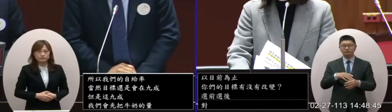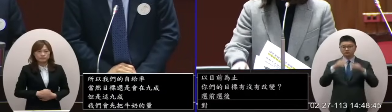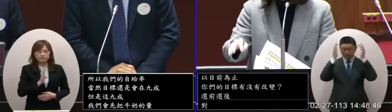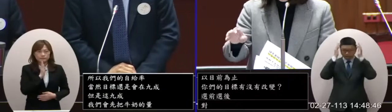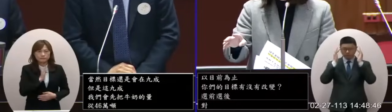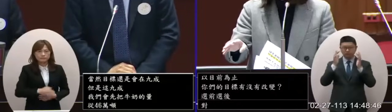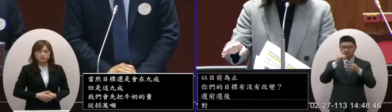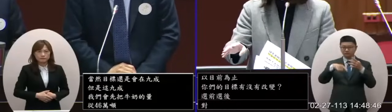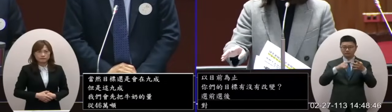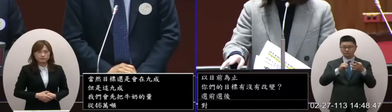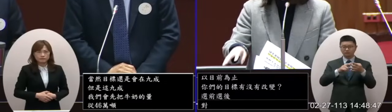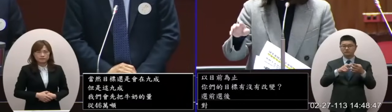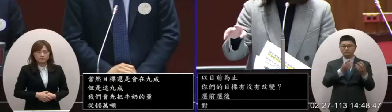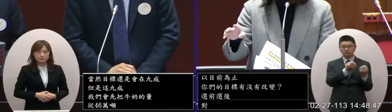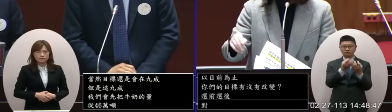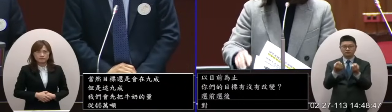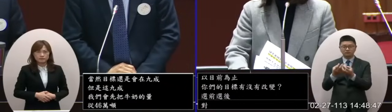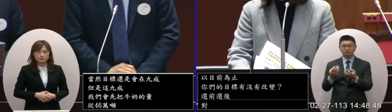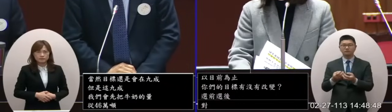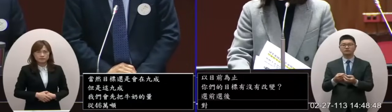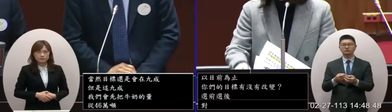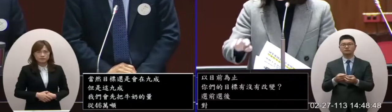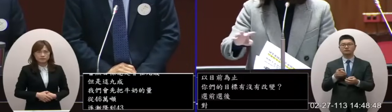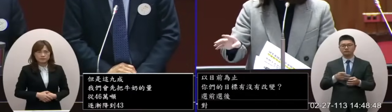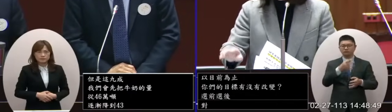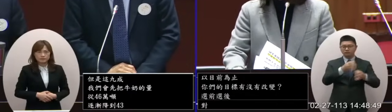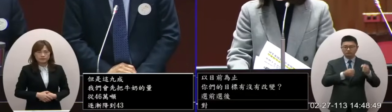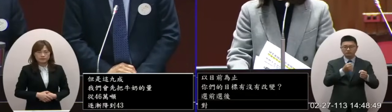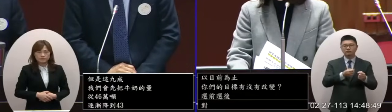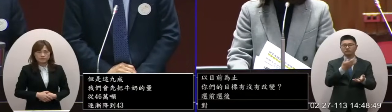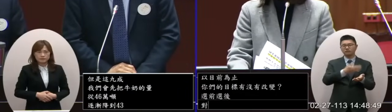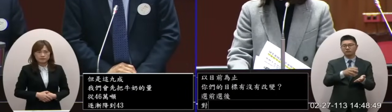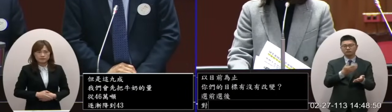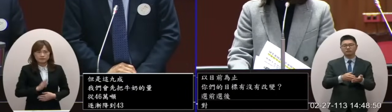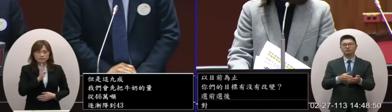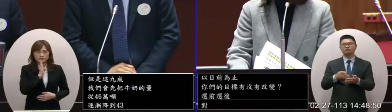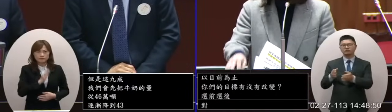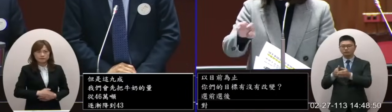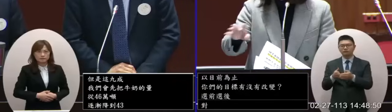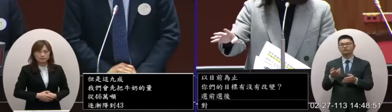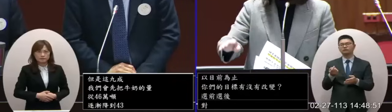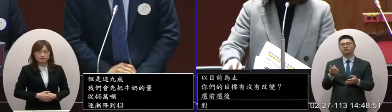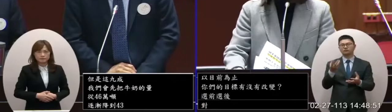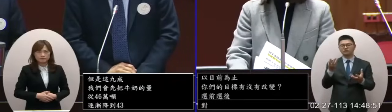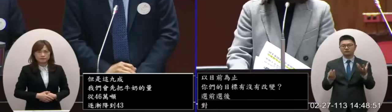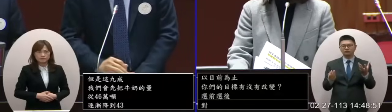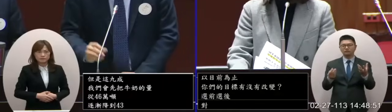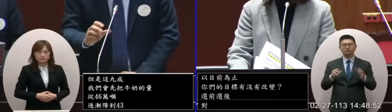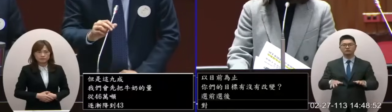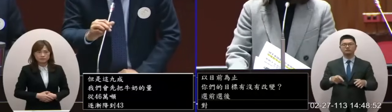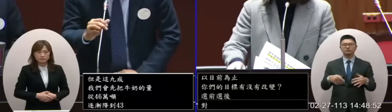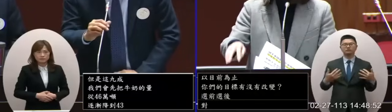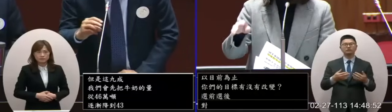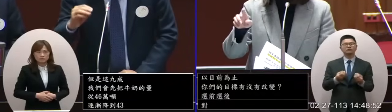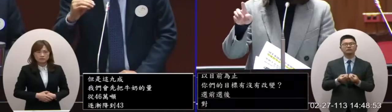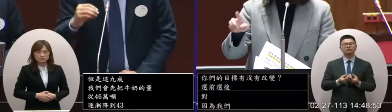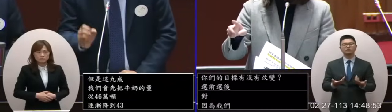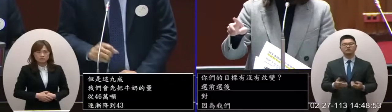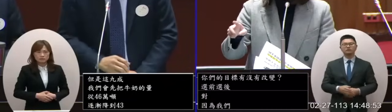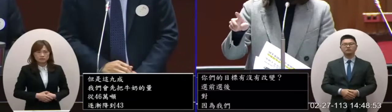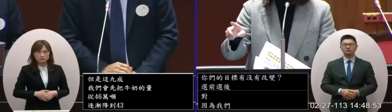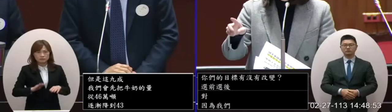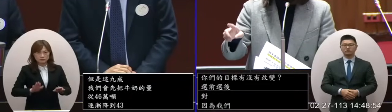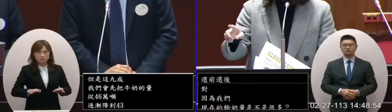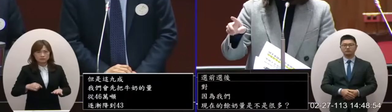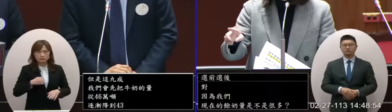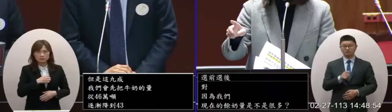始，就发生了供过于求的这样子的问题嘛， 是 不是？那这个问题目前怎么解决？ 所以我们就是， 所以